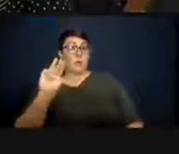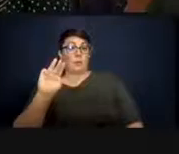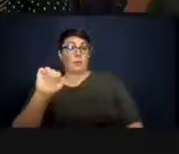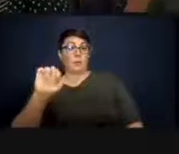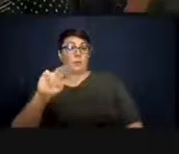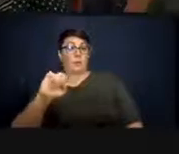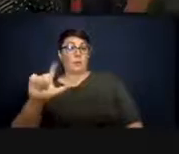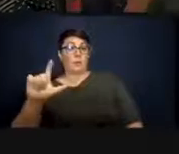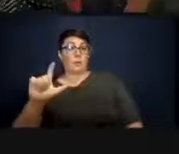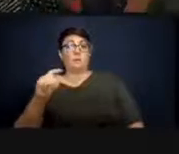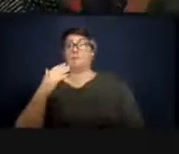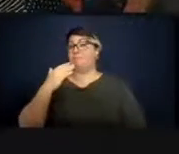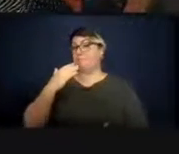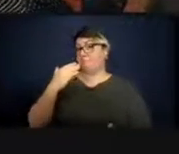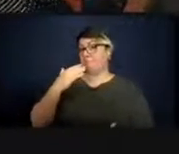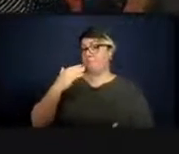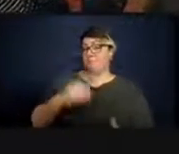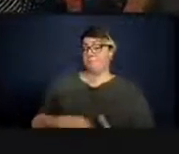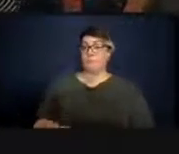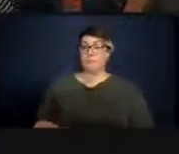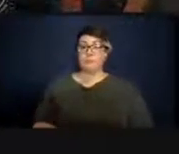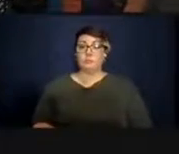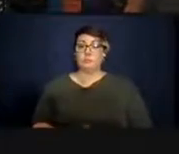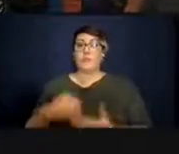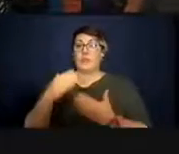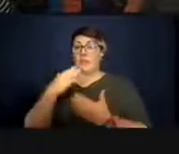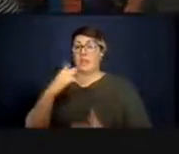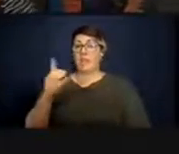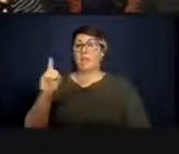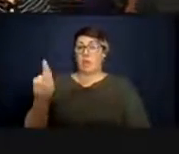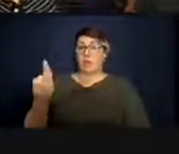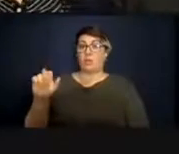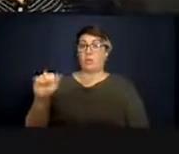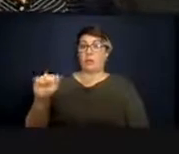Thank you, Chair Porter. Thank you, Dr. Avery, for